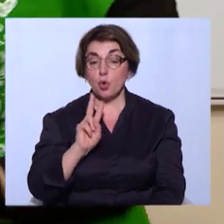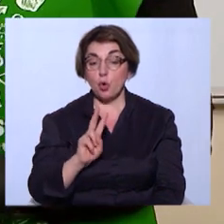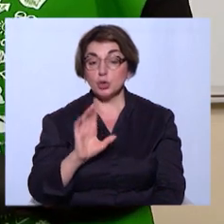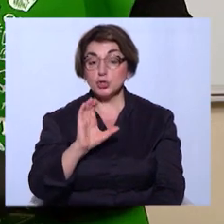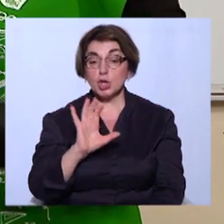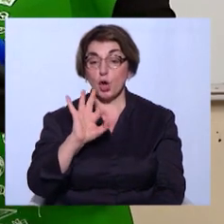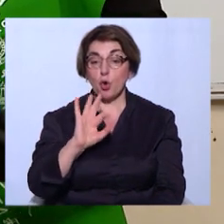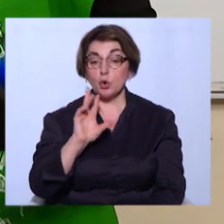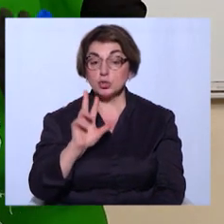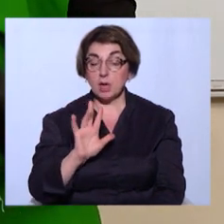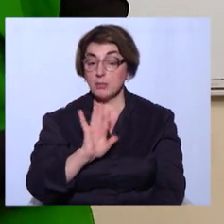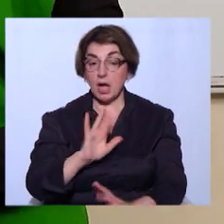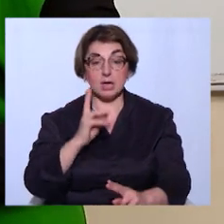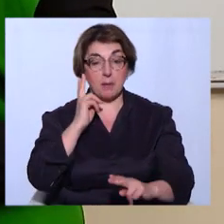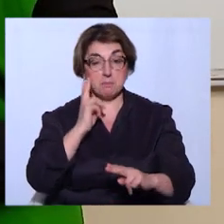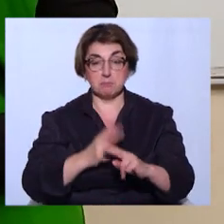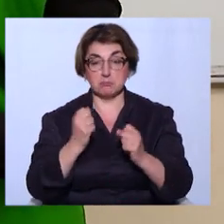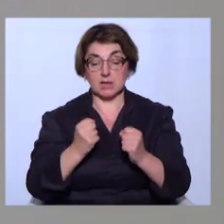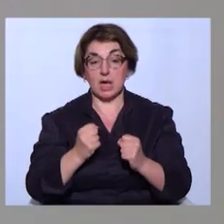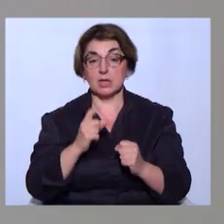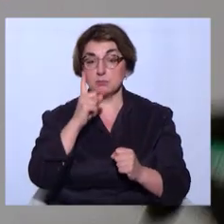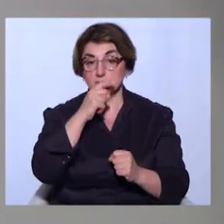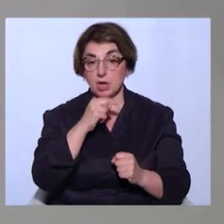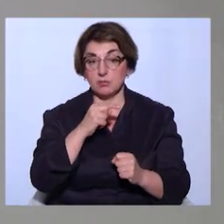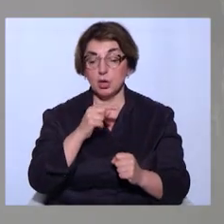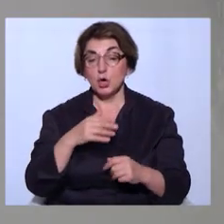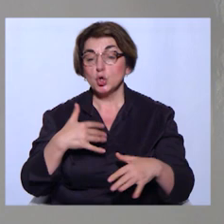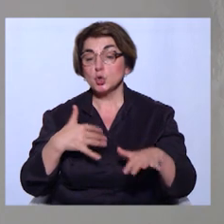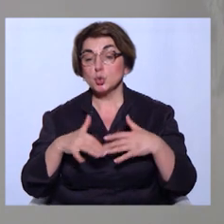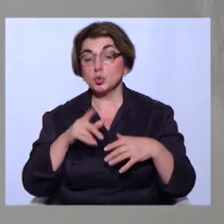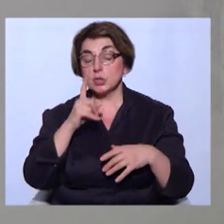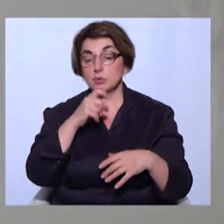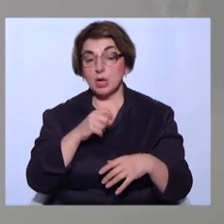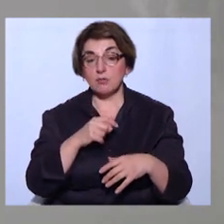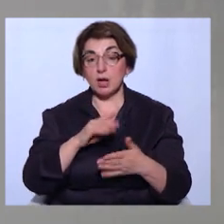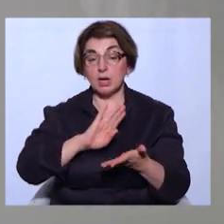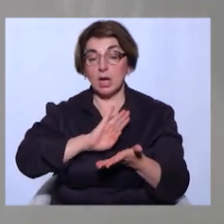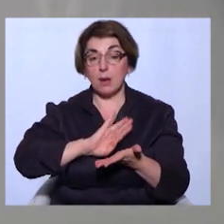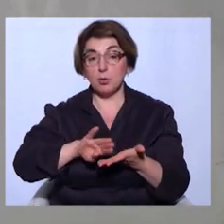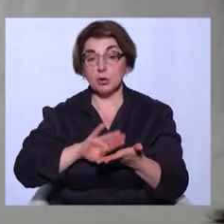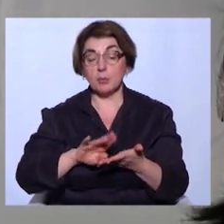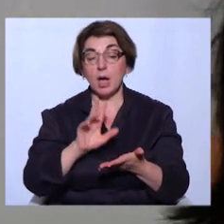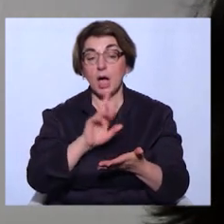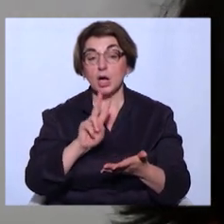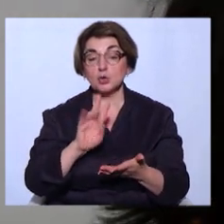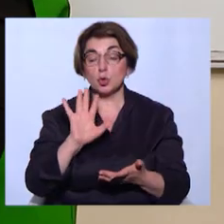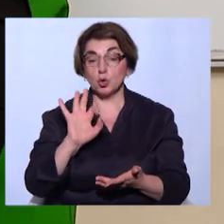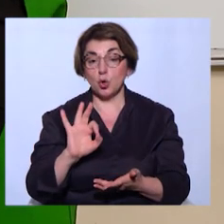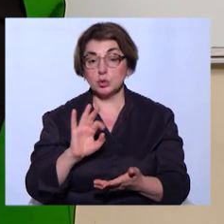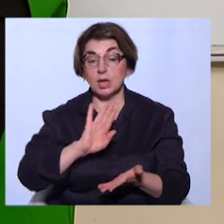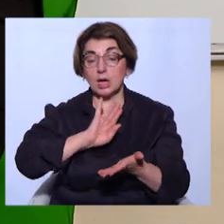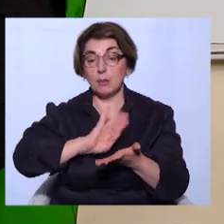არის არამდგრადი მჟავა, წინა გაკვეთილზეც ვთქვით, რომ სუსტი მჟავა, გამოიყოფა H2O და